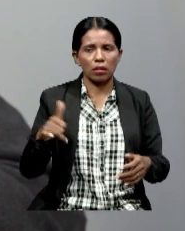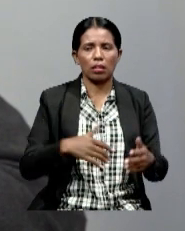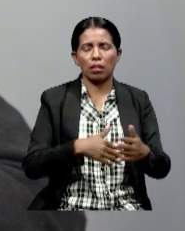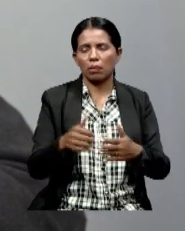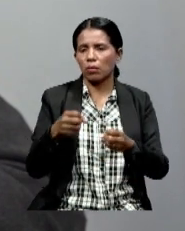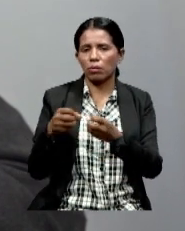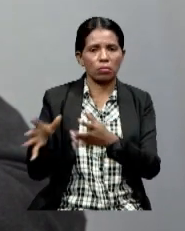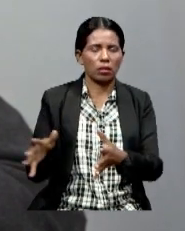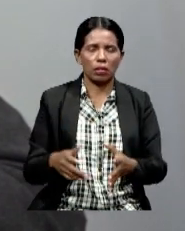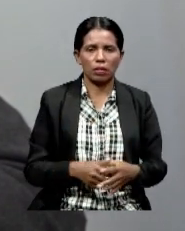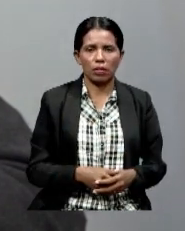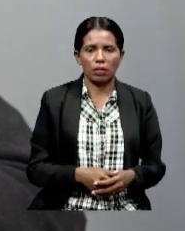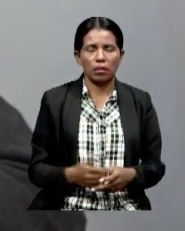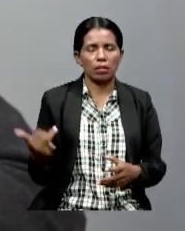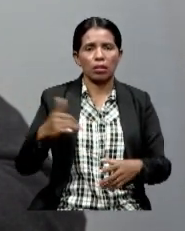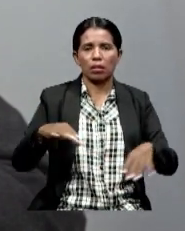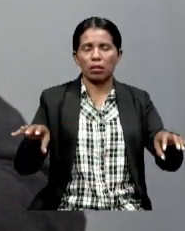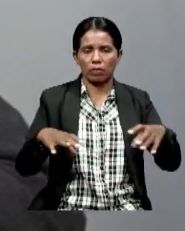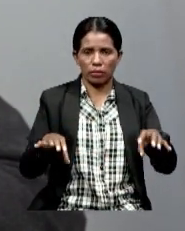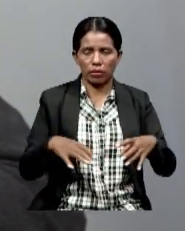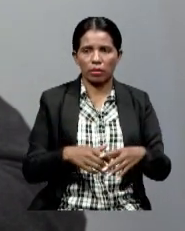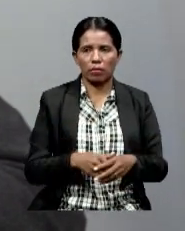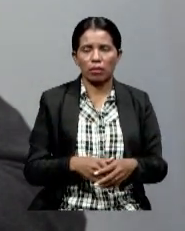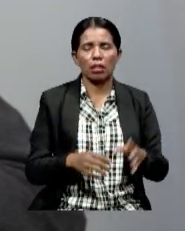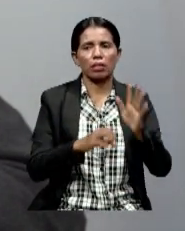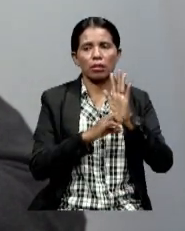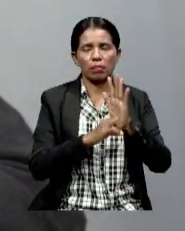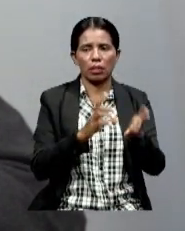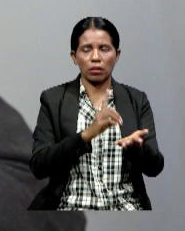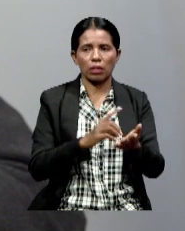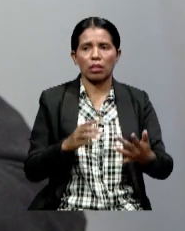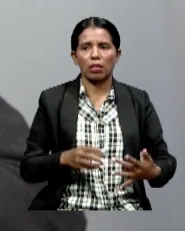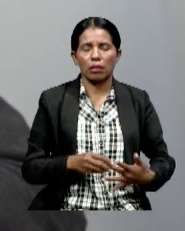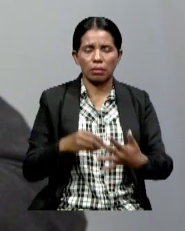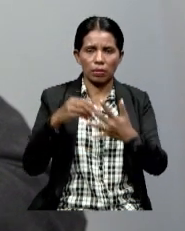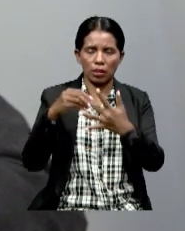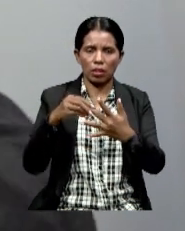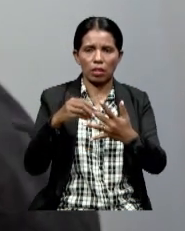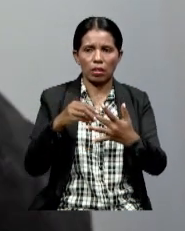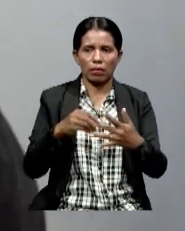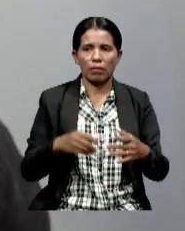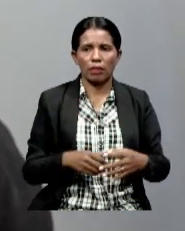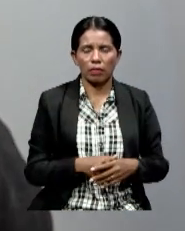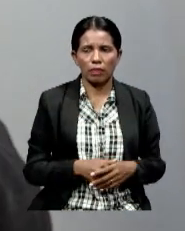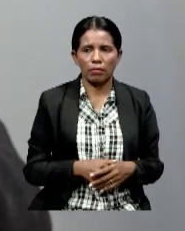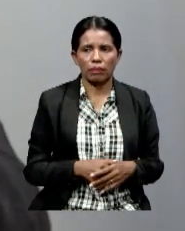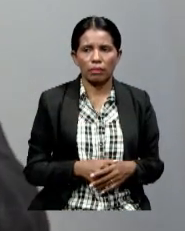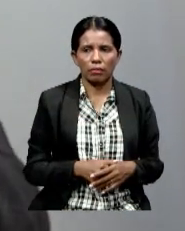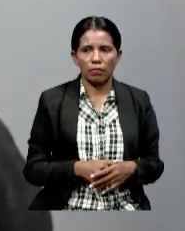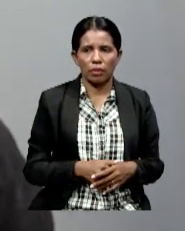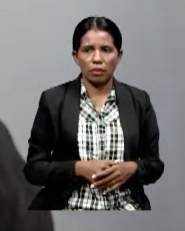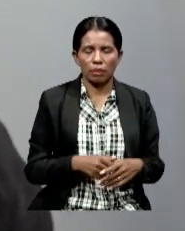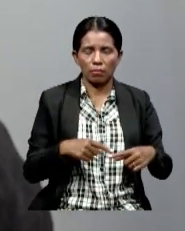tia sin servisu. Por exemplo, médico especialista sira nebe balu iha haruka ba